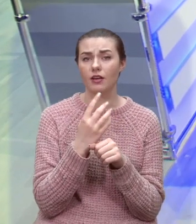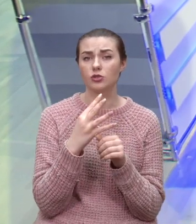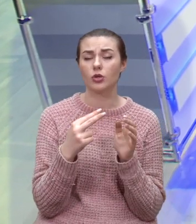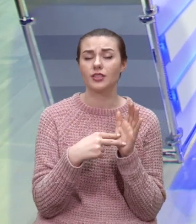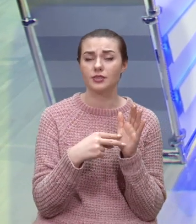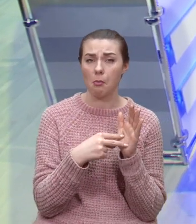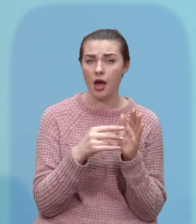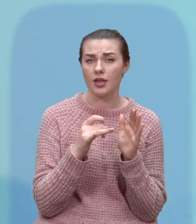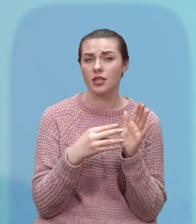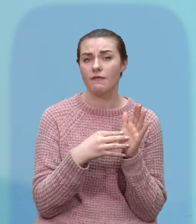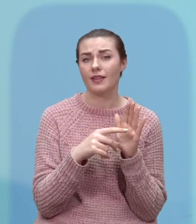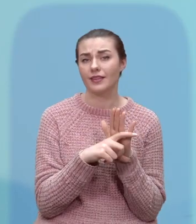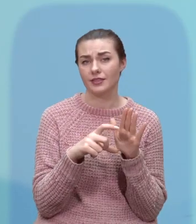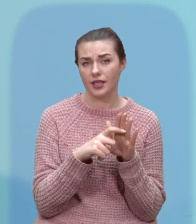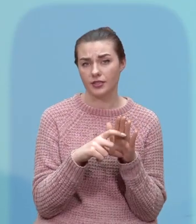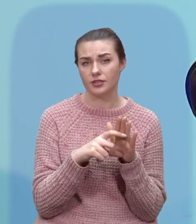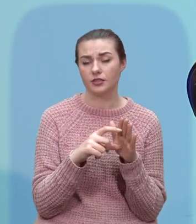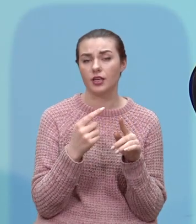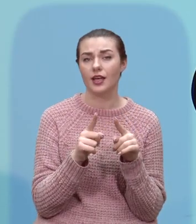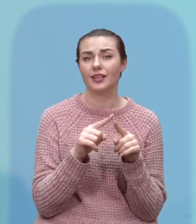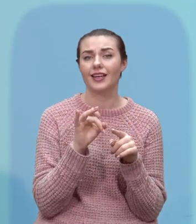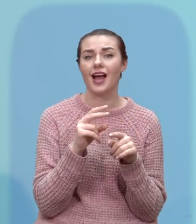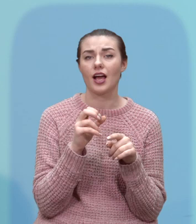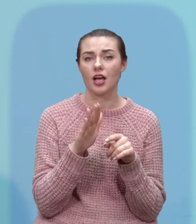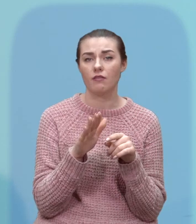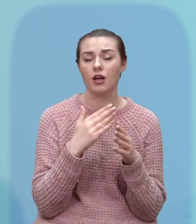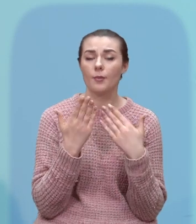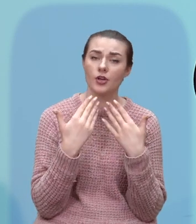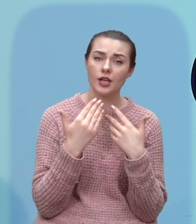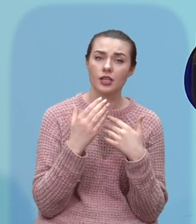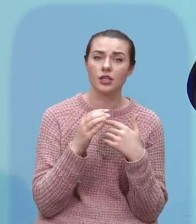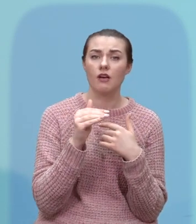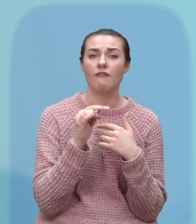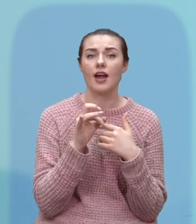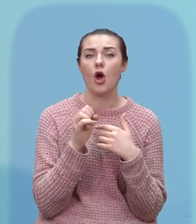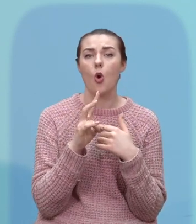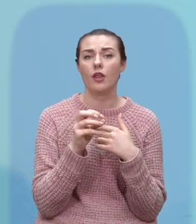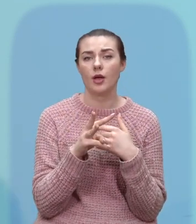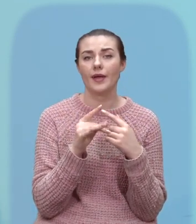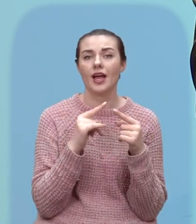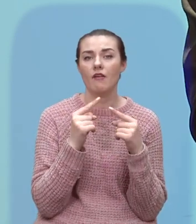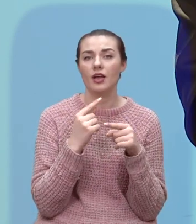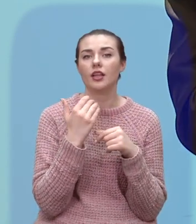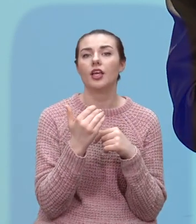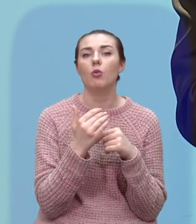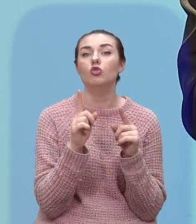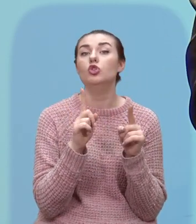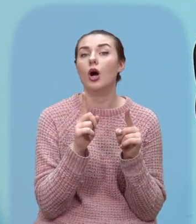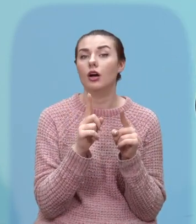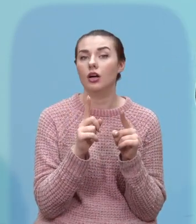глава 47 и 9 текст это иаков беседует с фараоном и говорит ему буквально